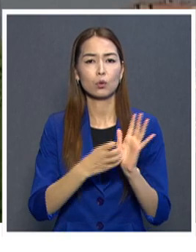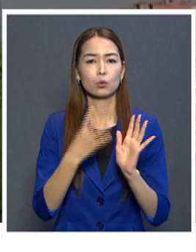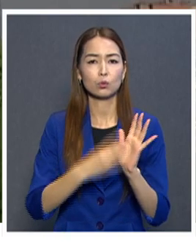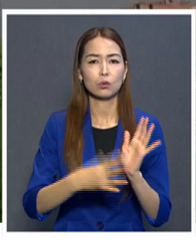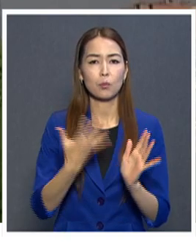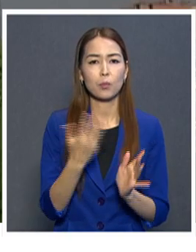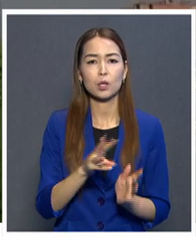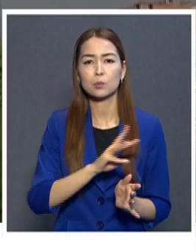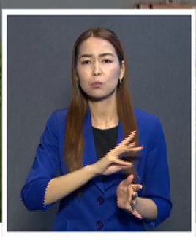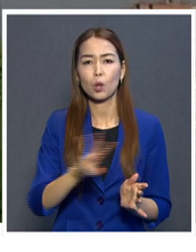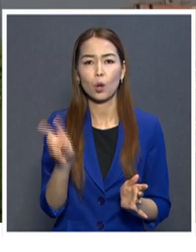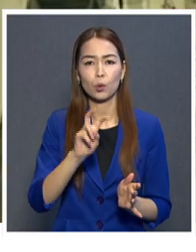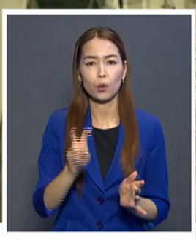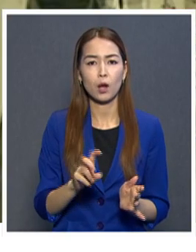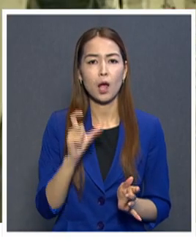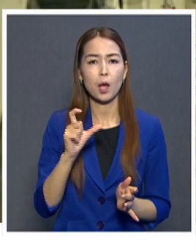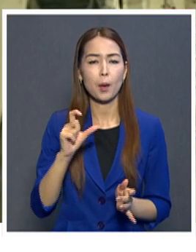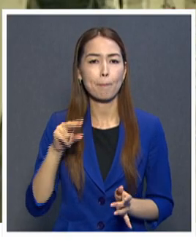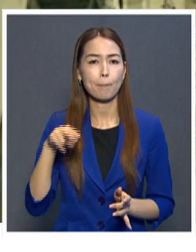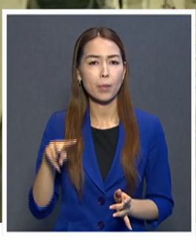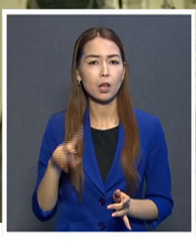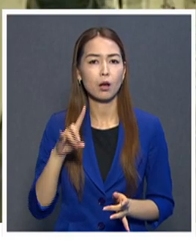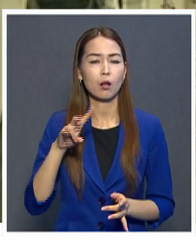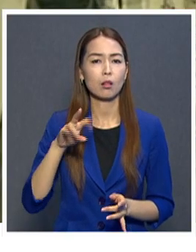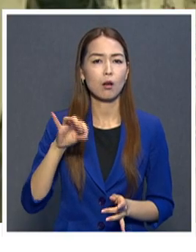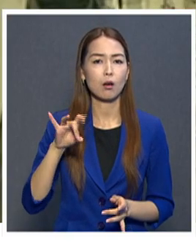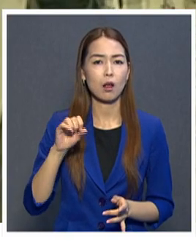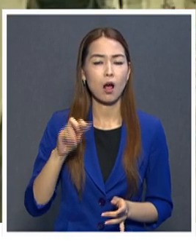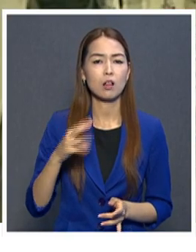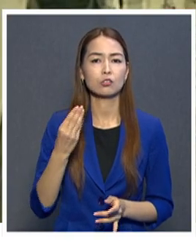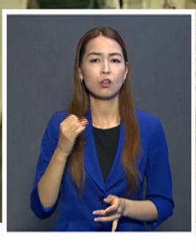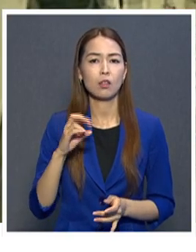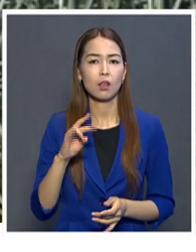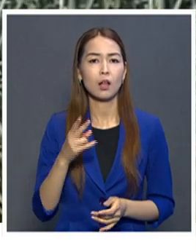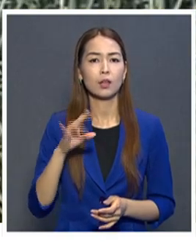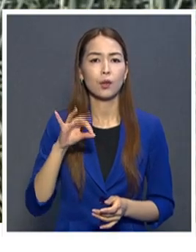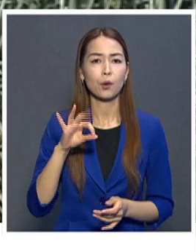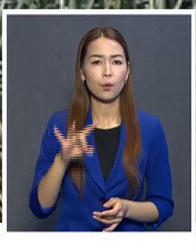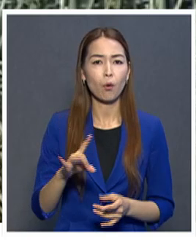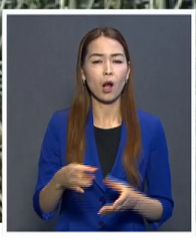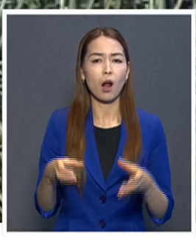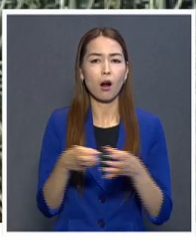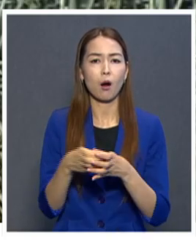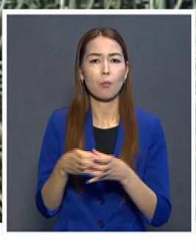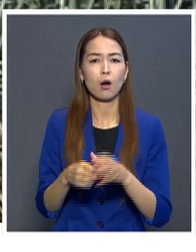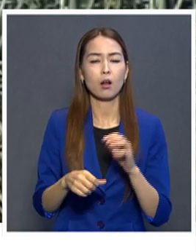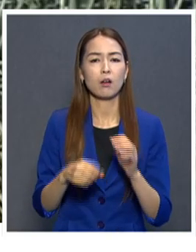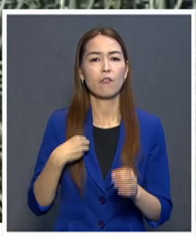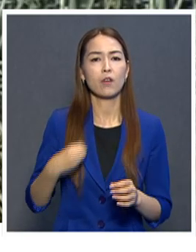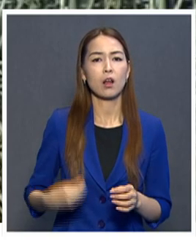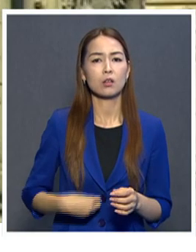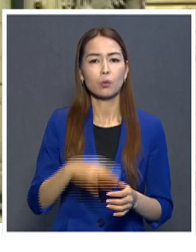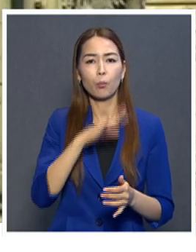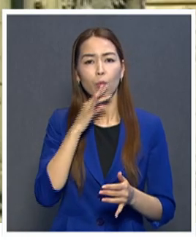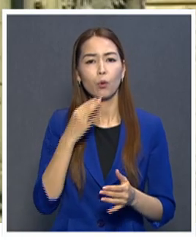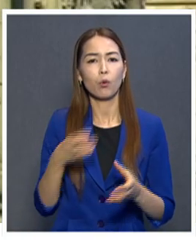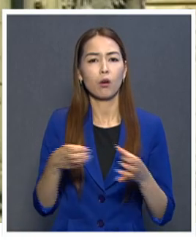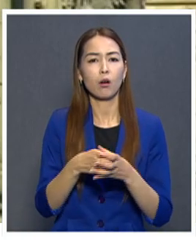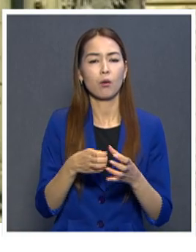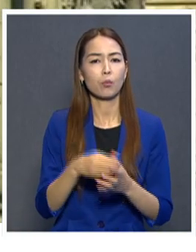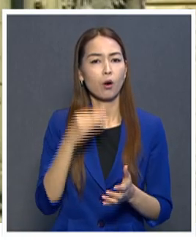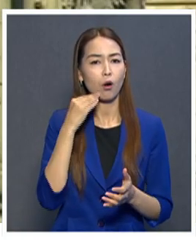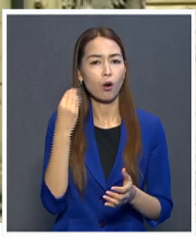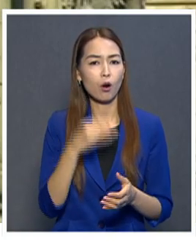995 миллион долларды Apple, L'Oréal, Chanel, Dior тәрізді компаниялармен Франция мен әлемнің көптеген қалалары